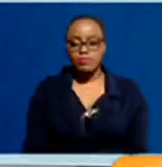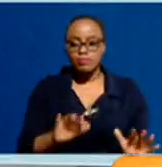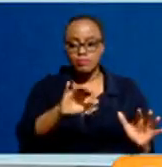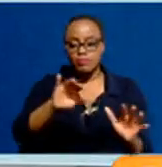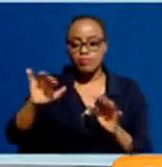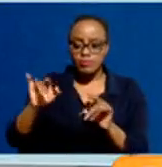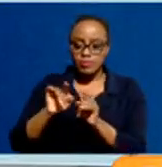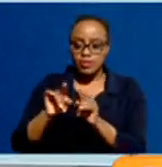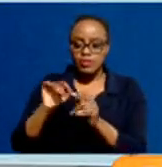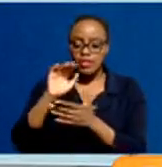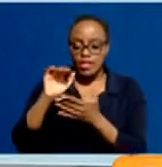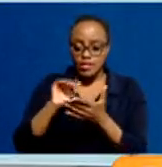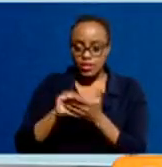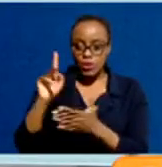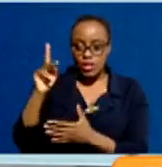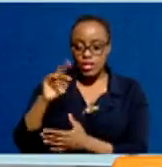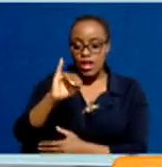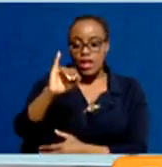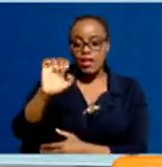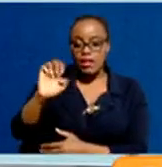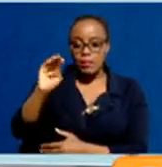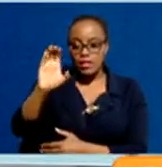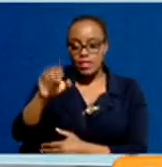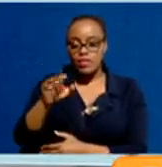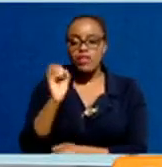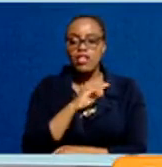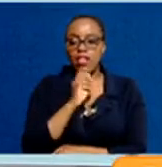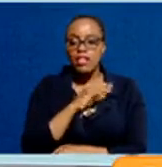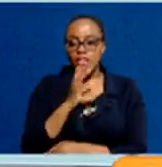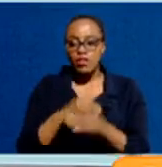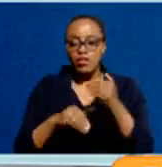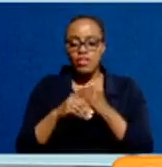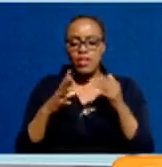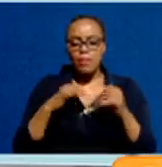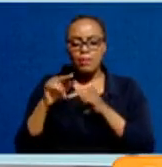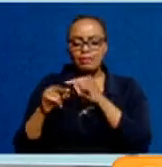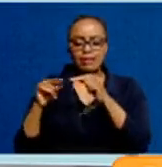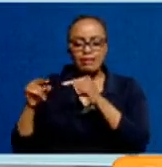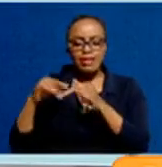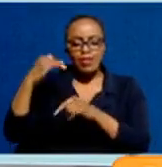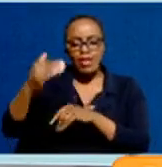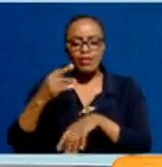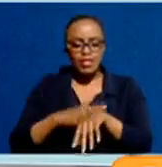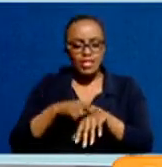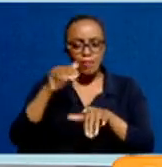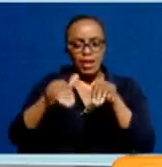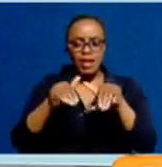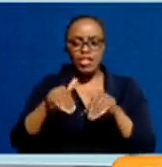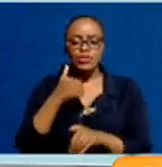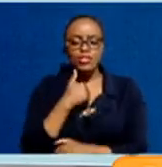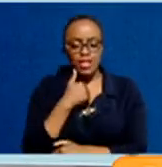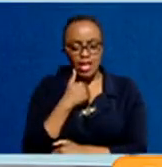tuelekee katika eneo la kati mwa nchi ambapo maafisa wa IEBC wamelalamikia ongezeko la vifo vya wafanyakazi wenzao kila msimu wa uchaguzi mkuu